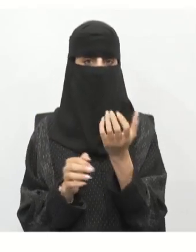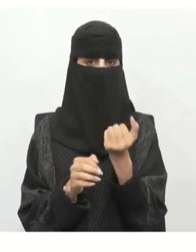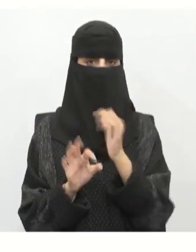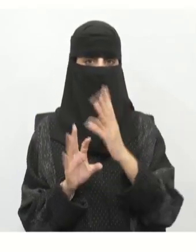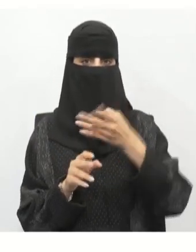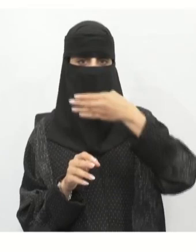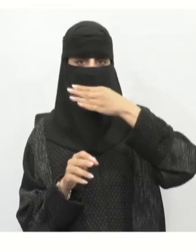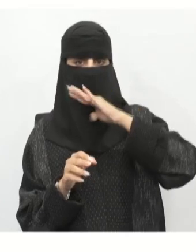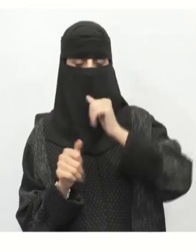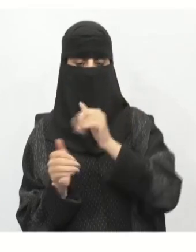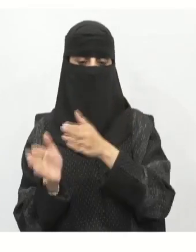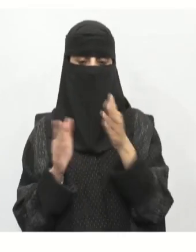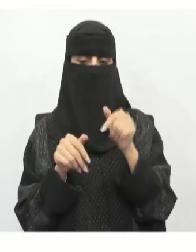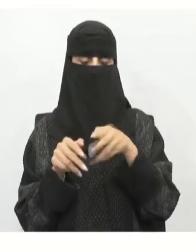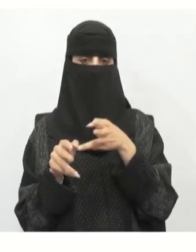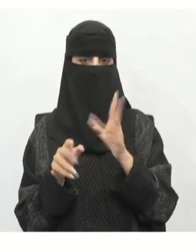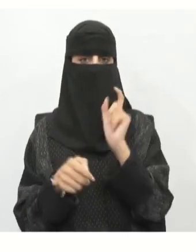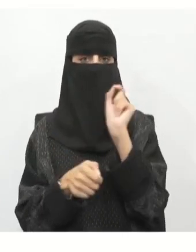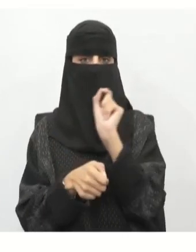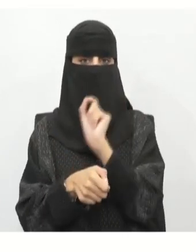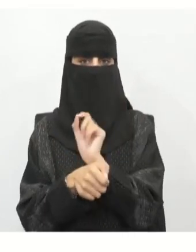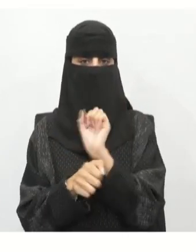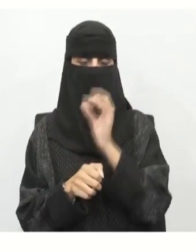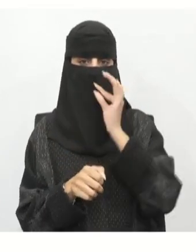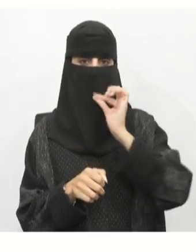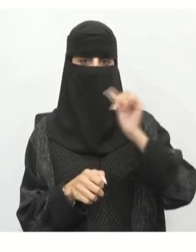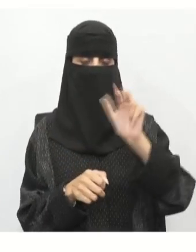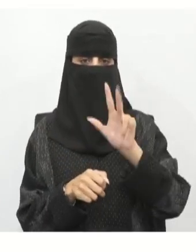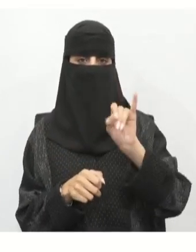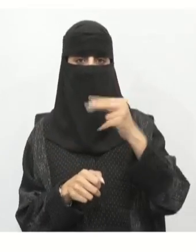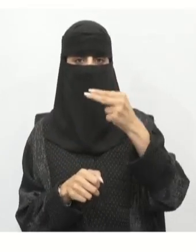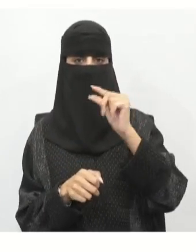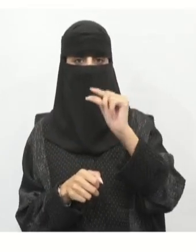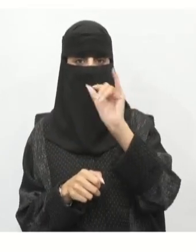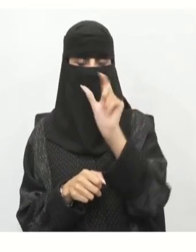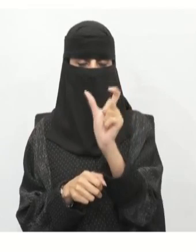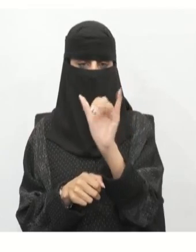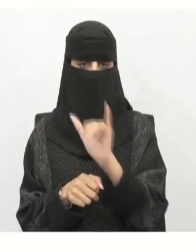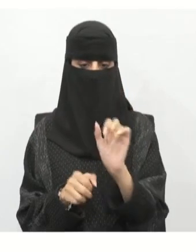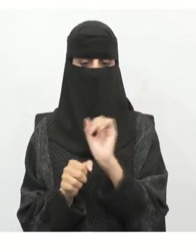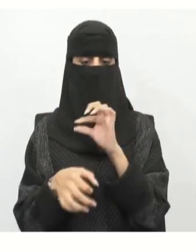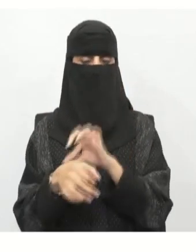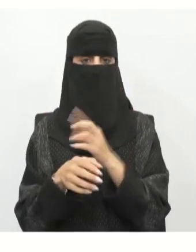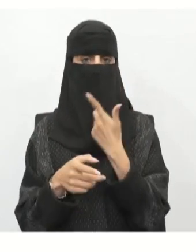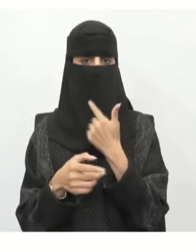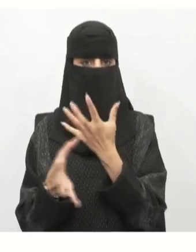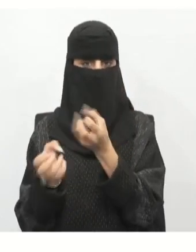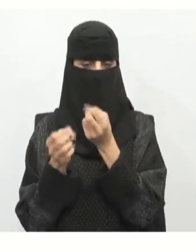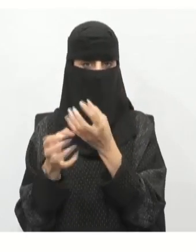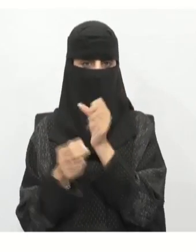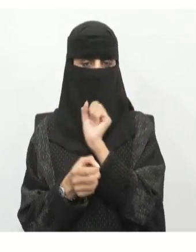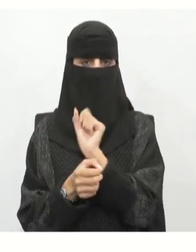المعدنيه اننا جميعا نحتاج الى الفيتامينات لانها اساسيه للنمو